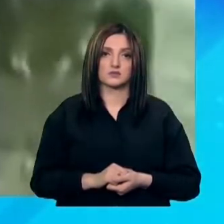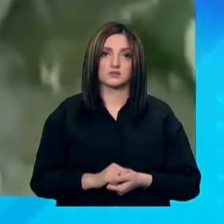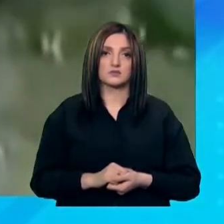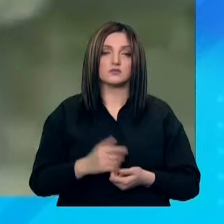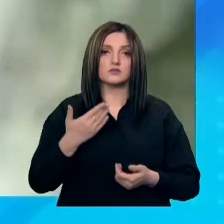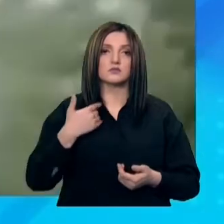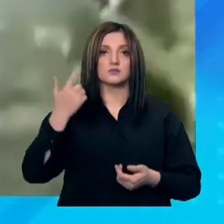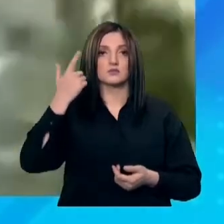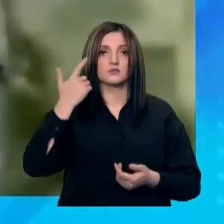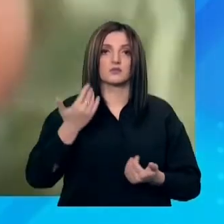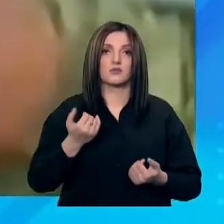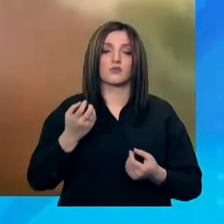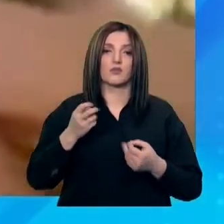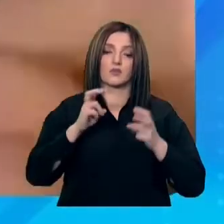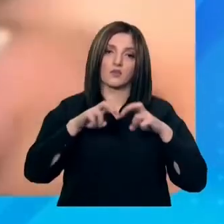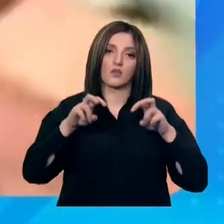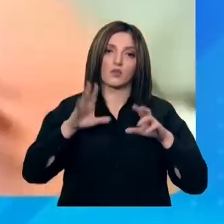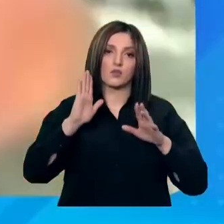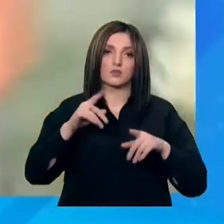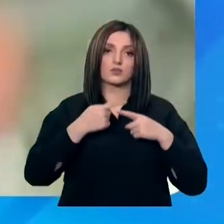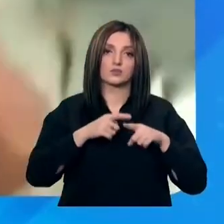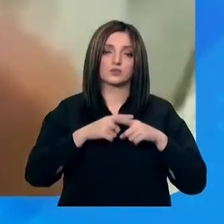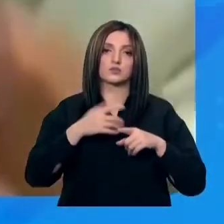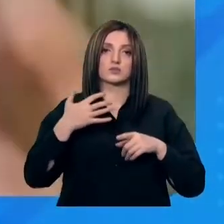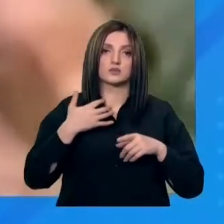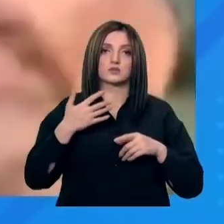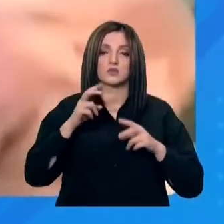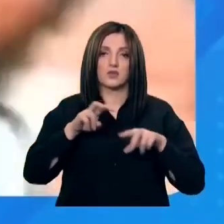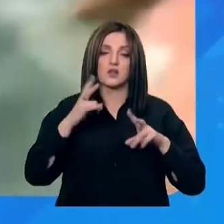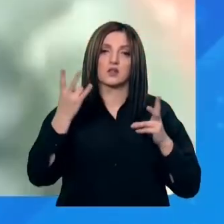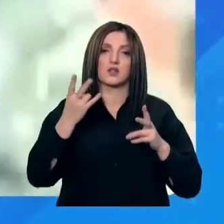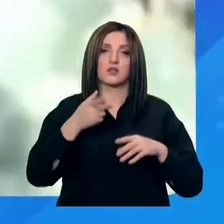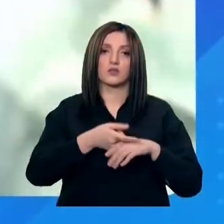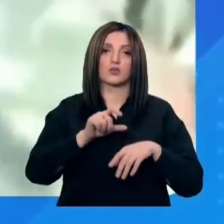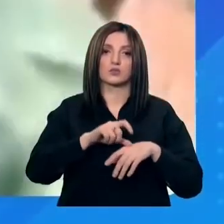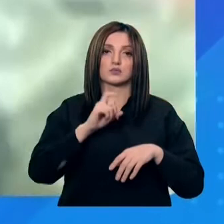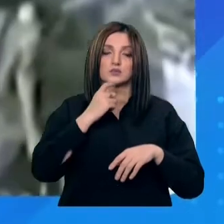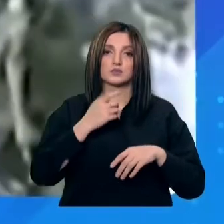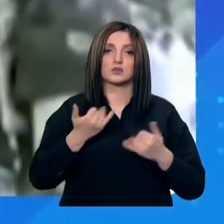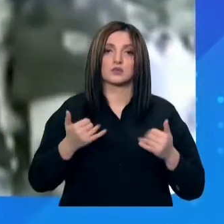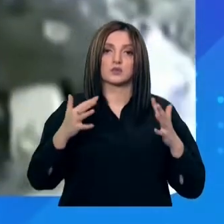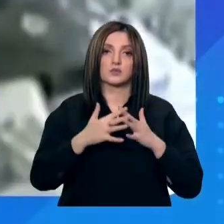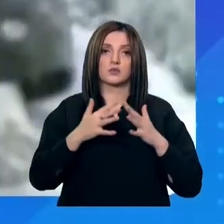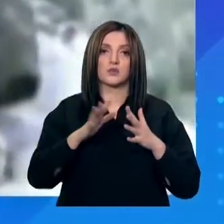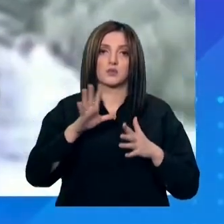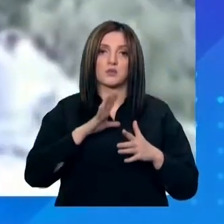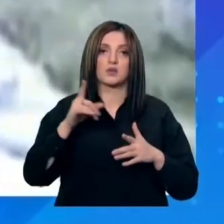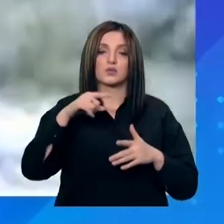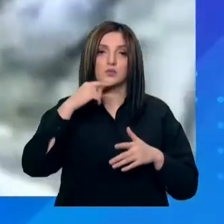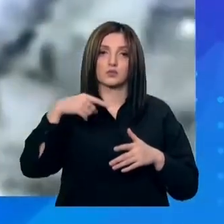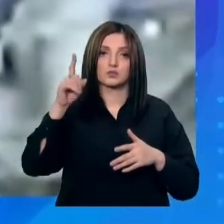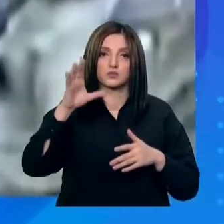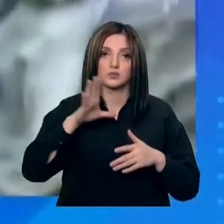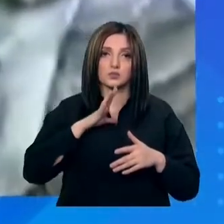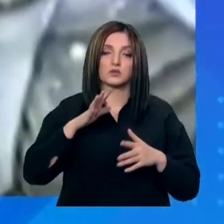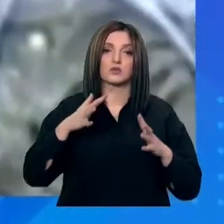Hesab edirəm ki, bu sona qədər araşdırılması vacib olan cinayətdir. Yekunda isə Böyük Vətən müharibəsi zamanı yəhudilər, Belarus əhalisini